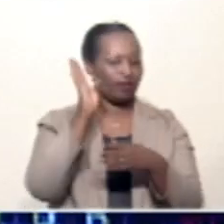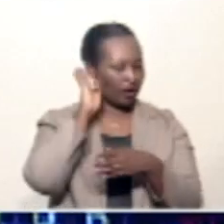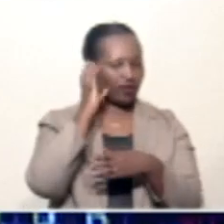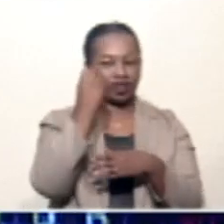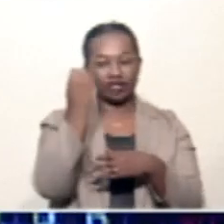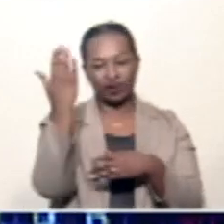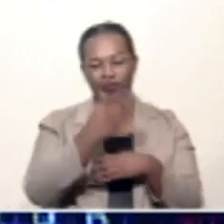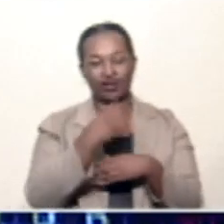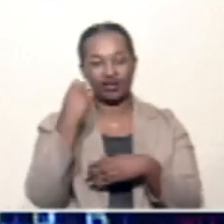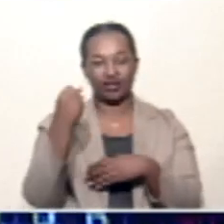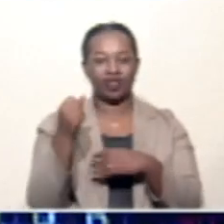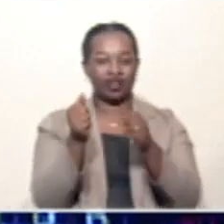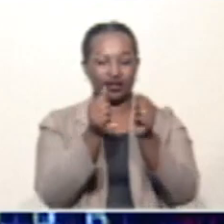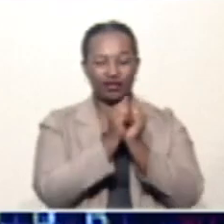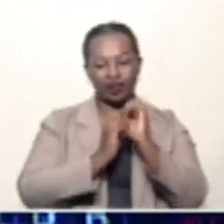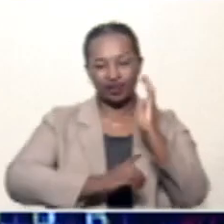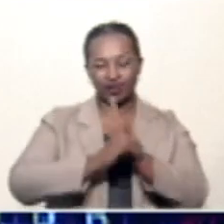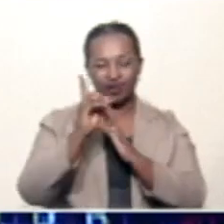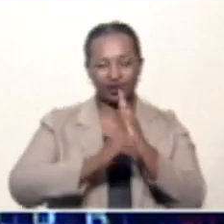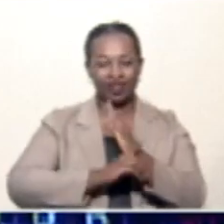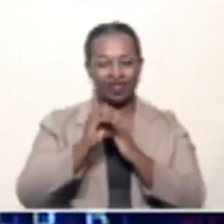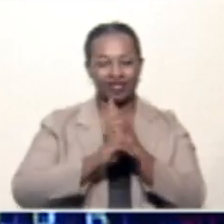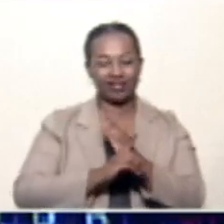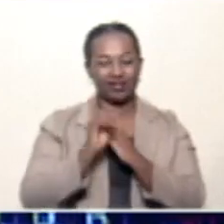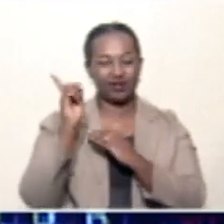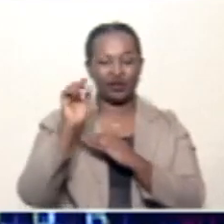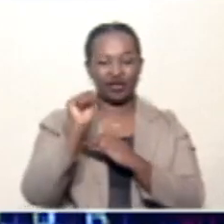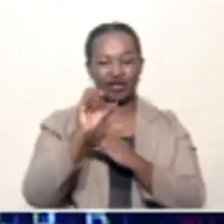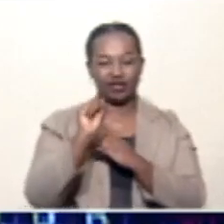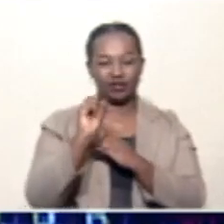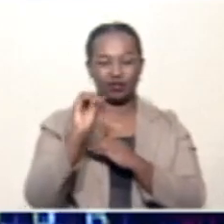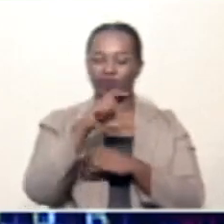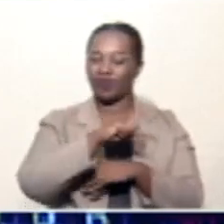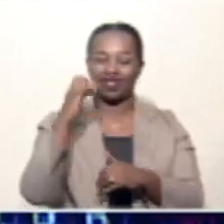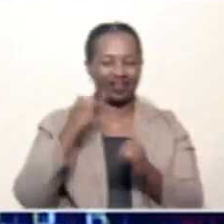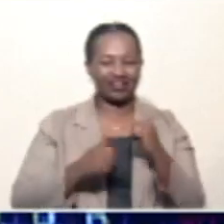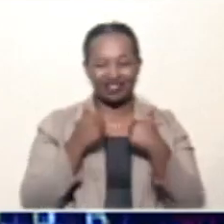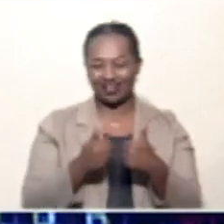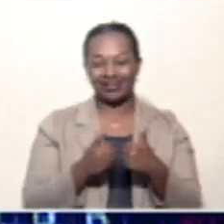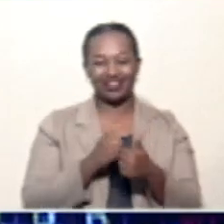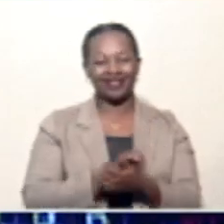gatanu kuri gatanu narindi kumwe na Shimwe Dorcas ndasumutabayezu weekend nziza